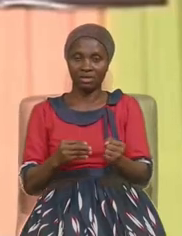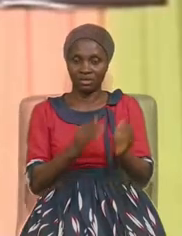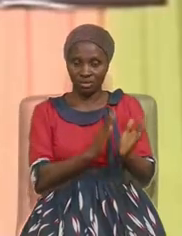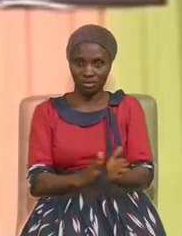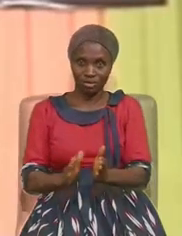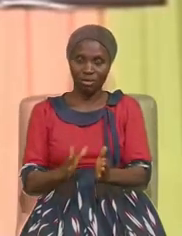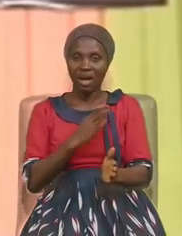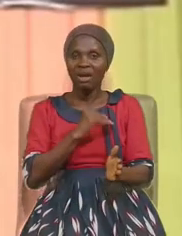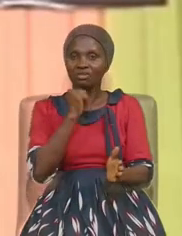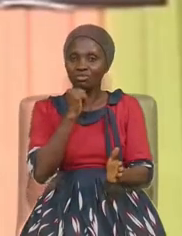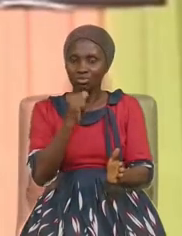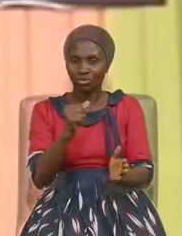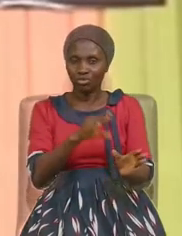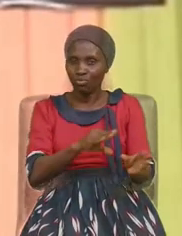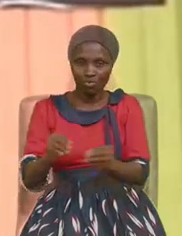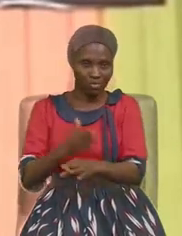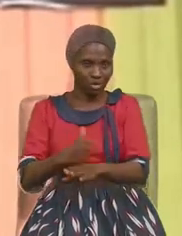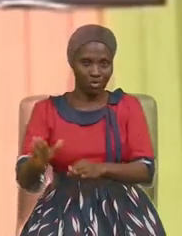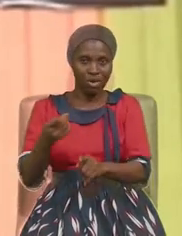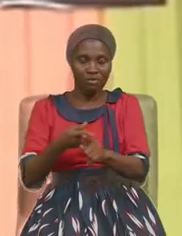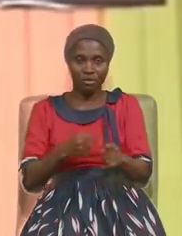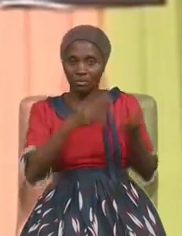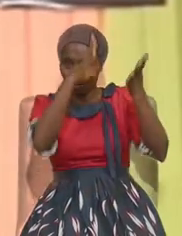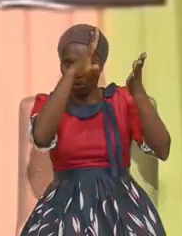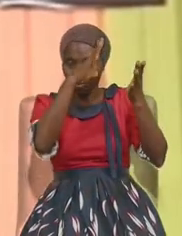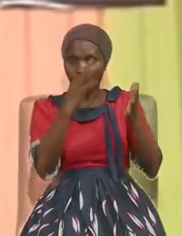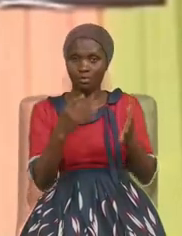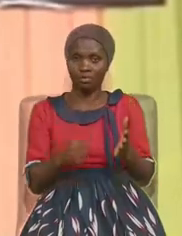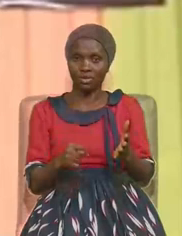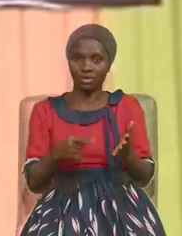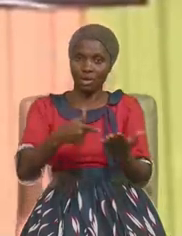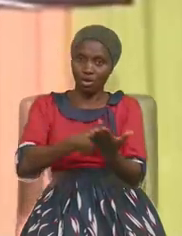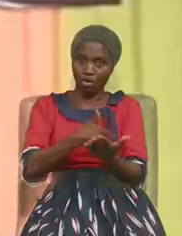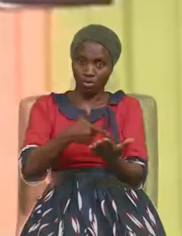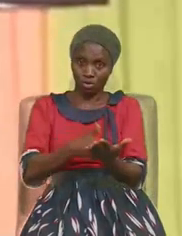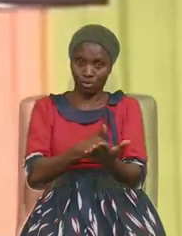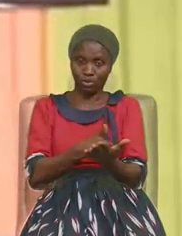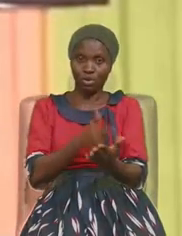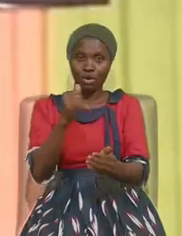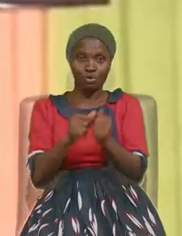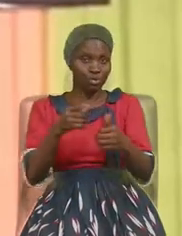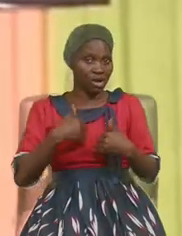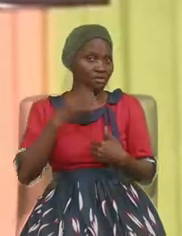l'espérance de l'évangile que vous avez entendu